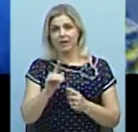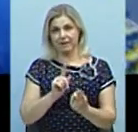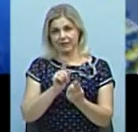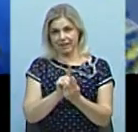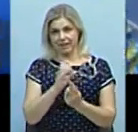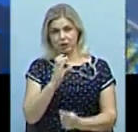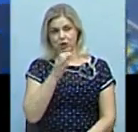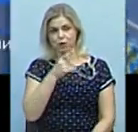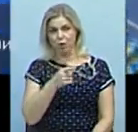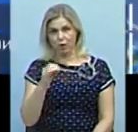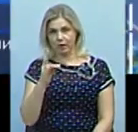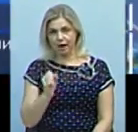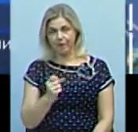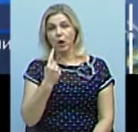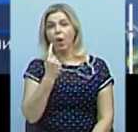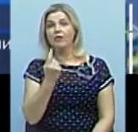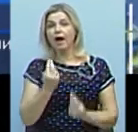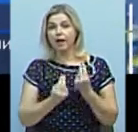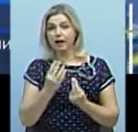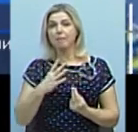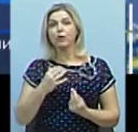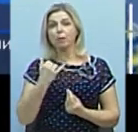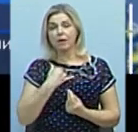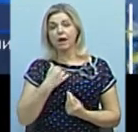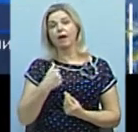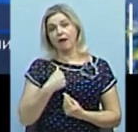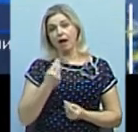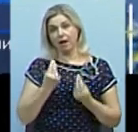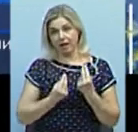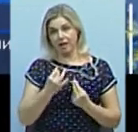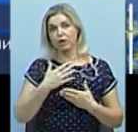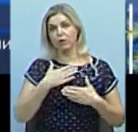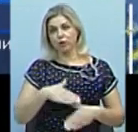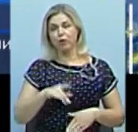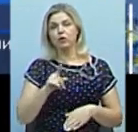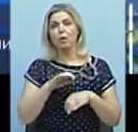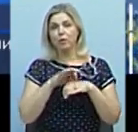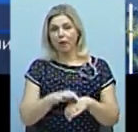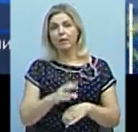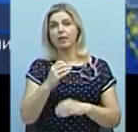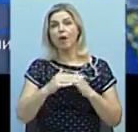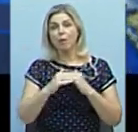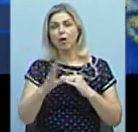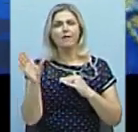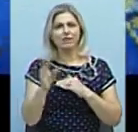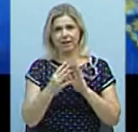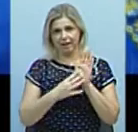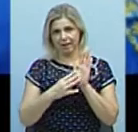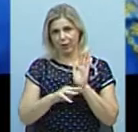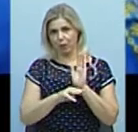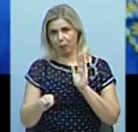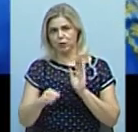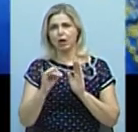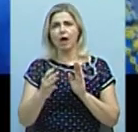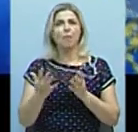сезону. Одна гра була лише у мене, але я її зіграв і задоволений, що провів на полі усі 90 хвилин. Набрав оптимальні